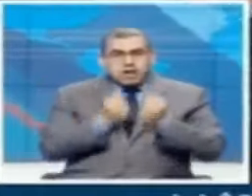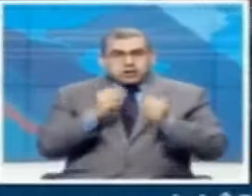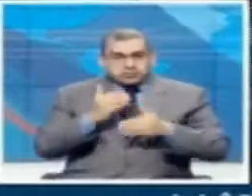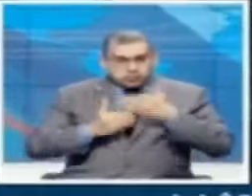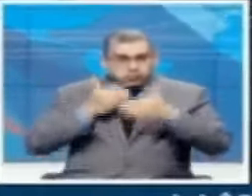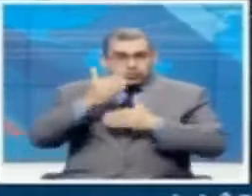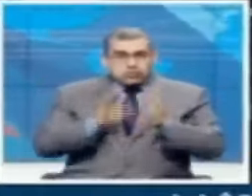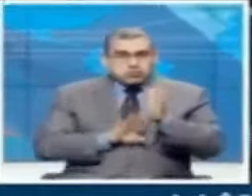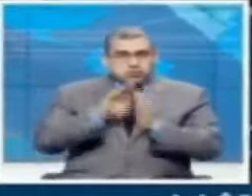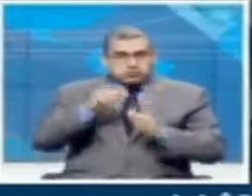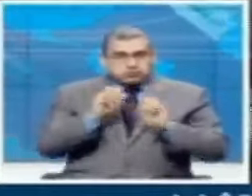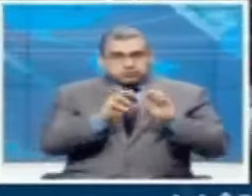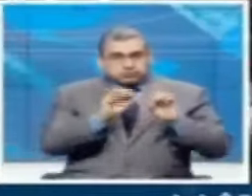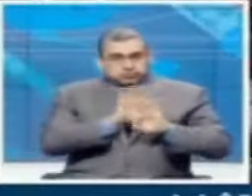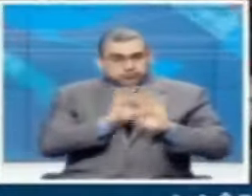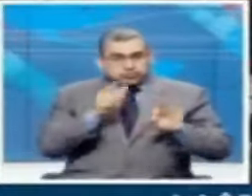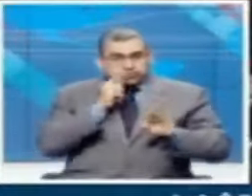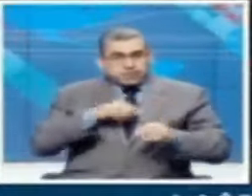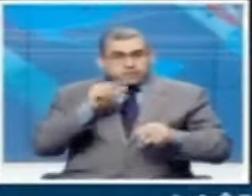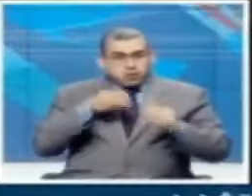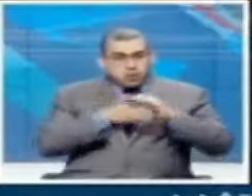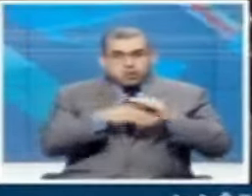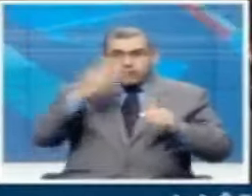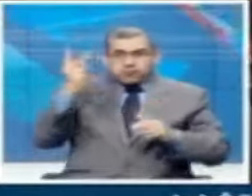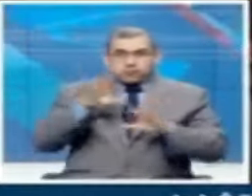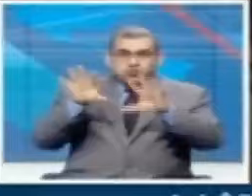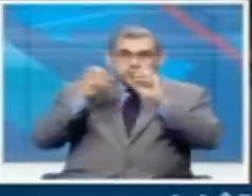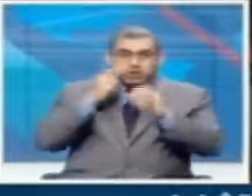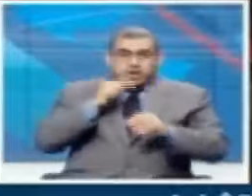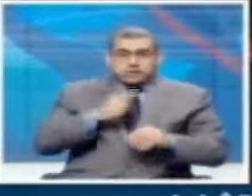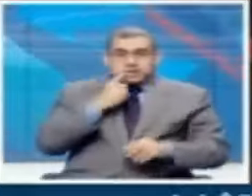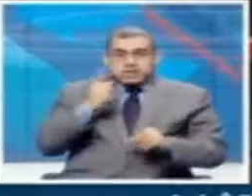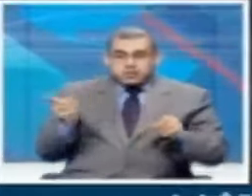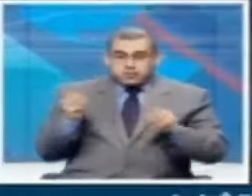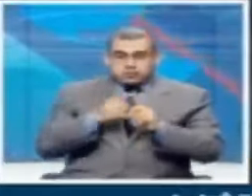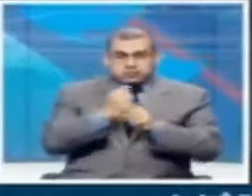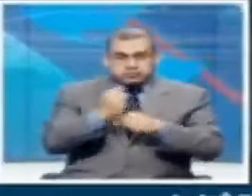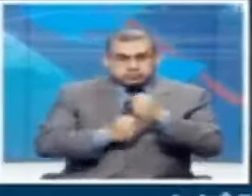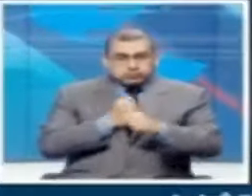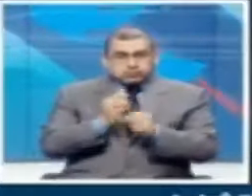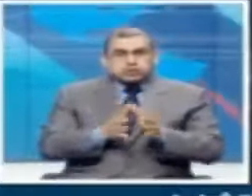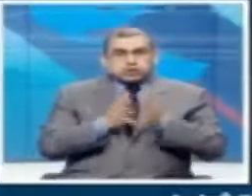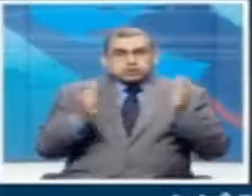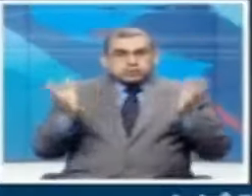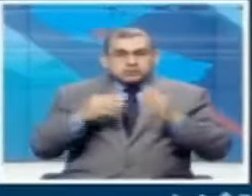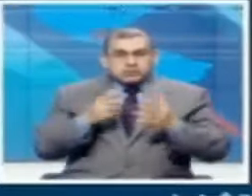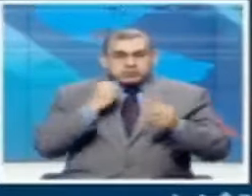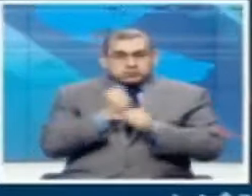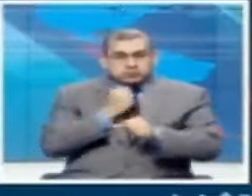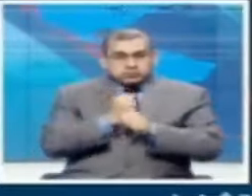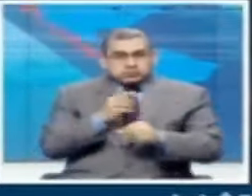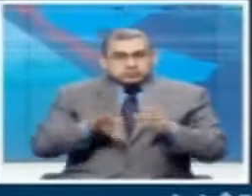مستوى داخل البلاد وخارجها عام مره شهد جهدا كبيرا من ادارتي التشغيل